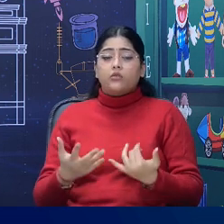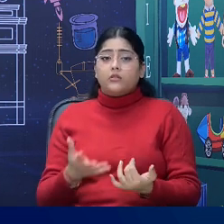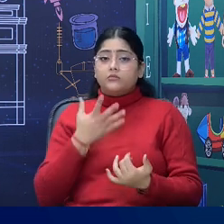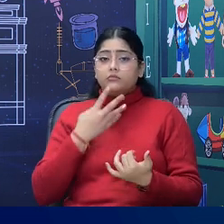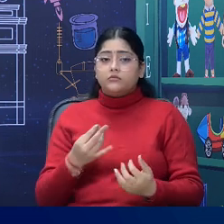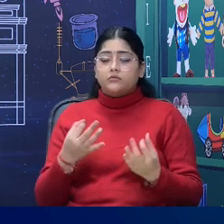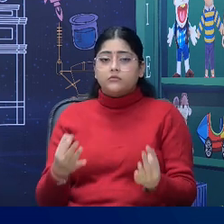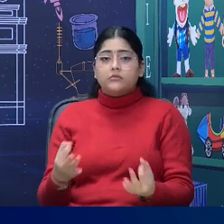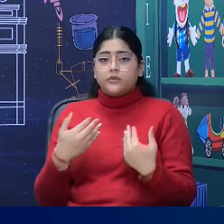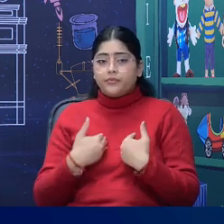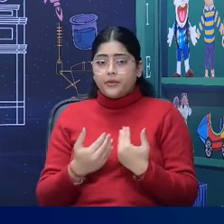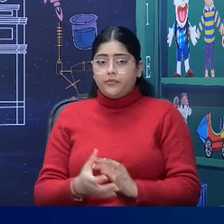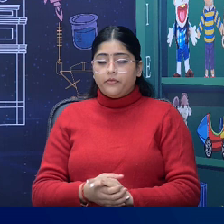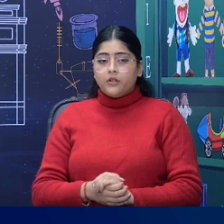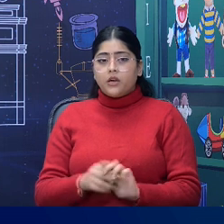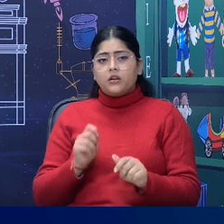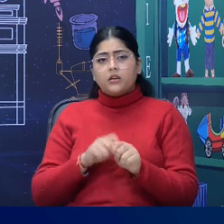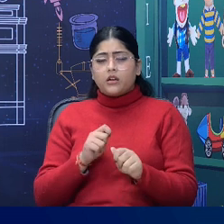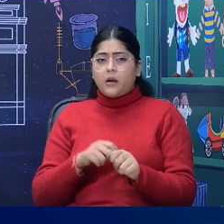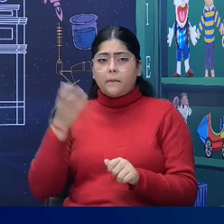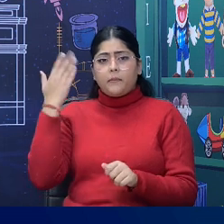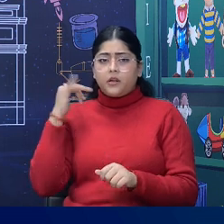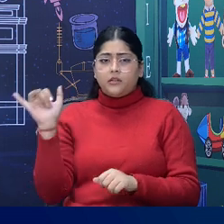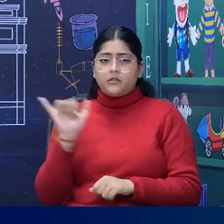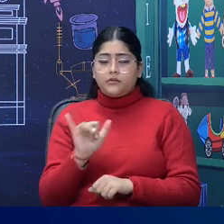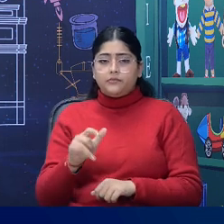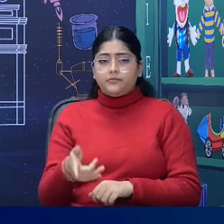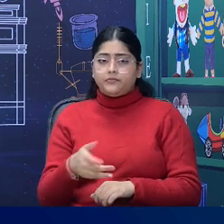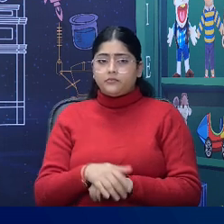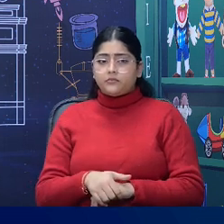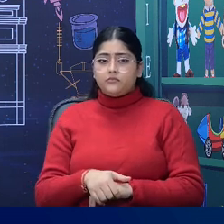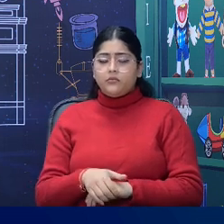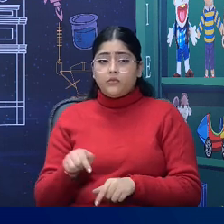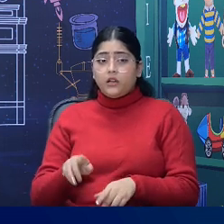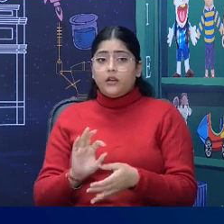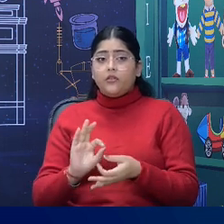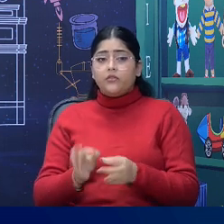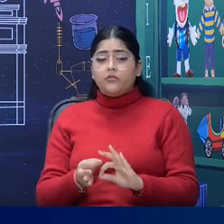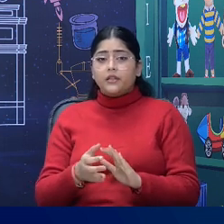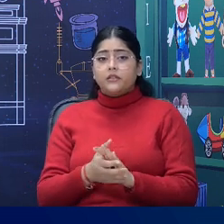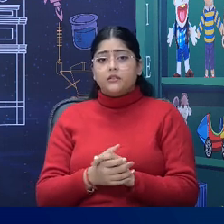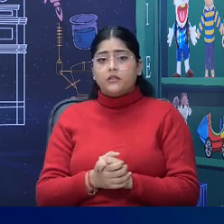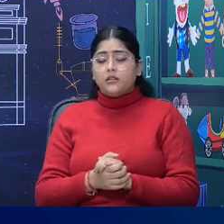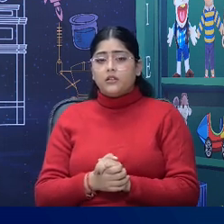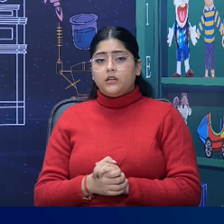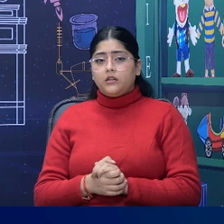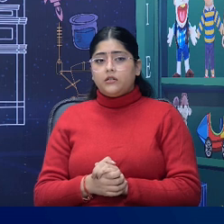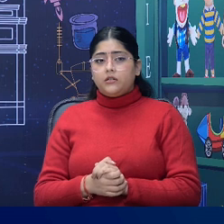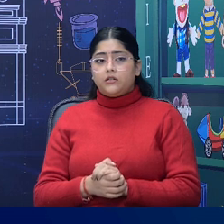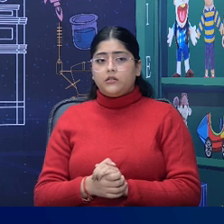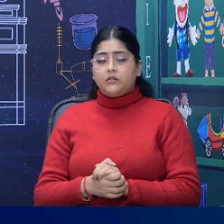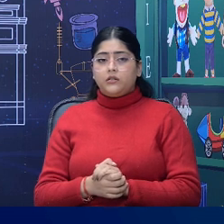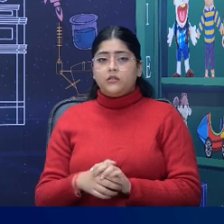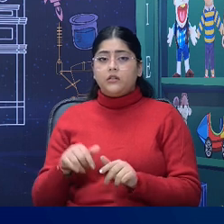गुरु यानी कि काम वही करना है मैंने सेम कांटेक्ट टेक्स्ट को बदल के यहां पर फिक्स कर देना है और बात वही करनी है तो यह